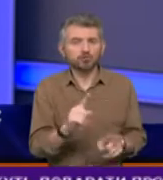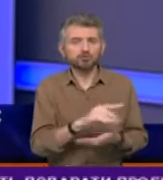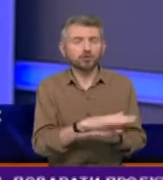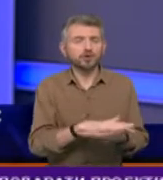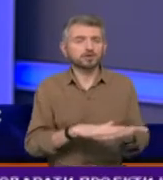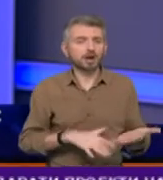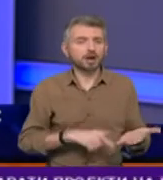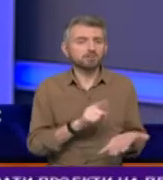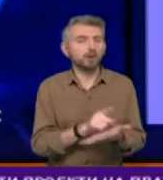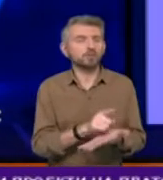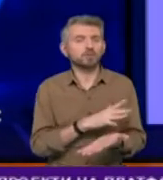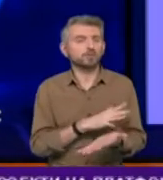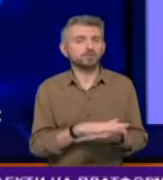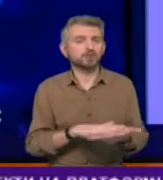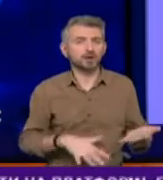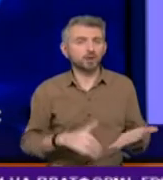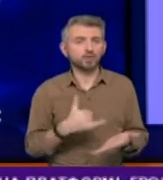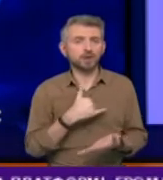відвчився?